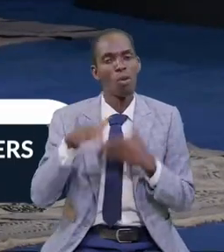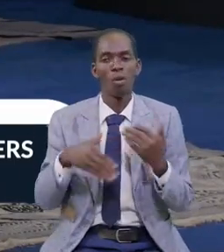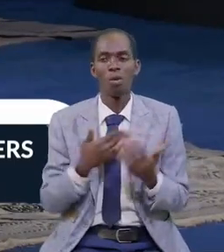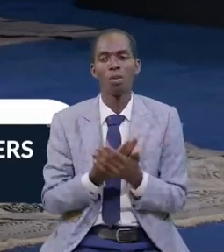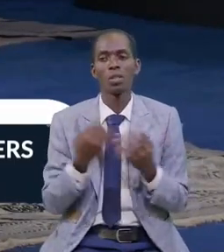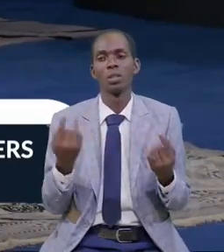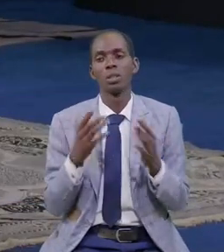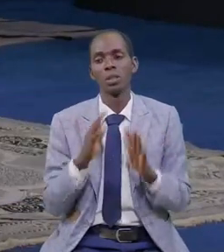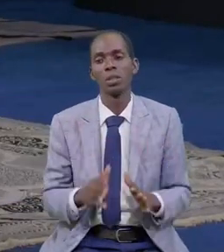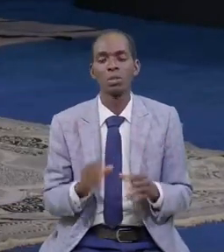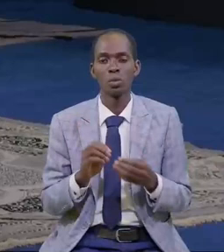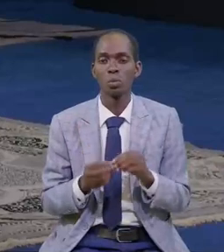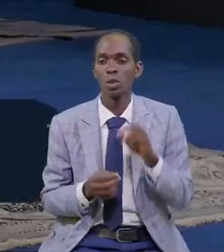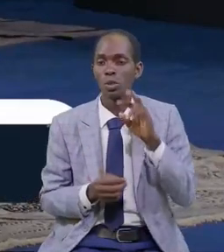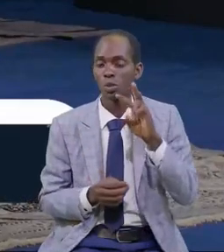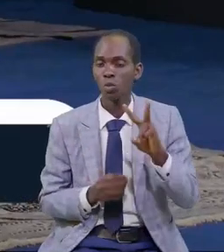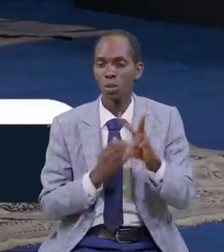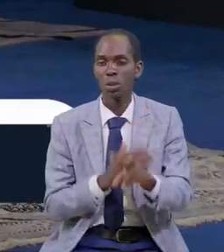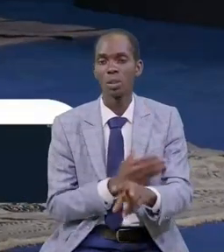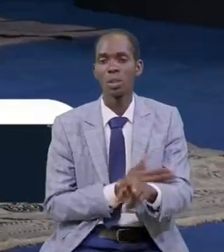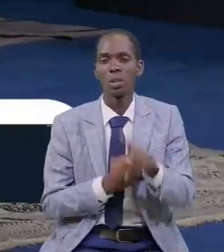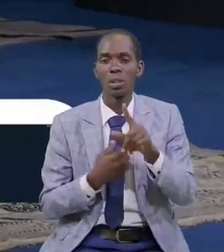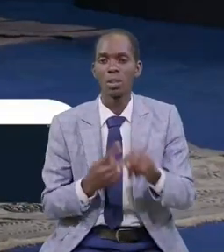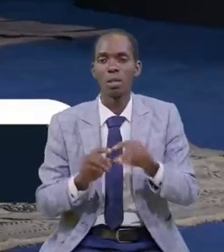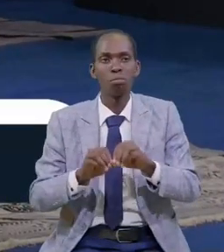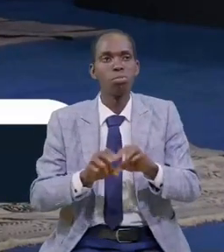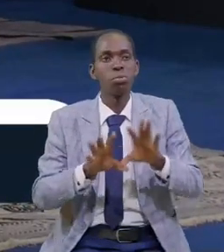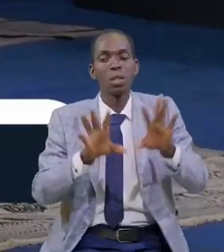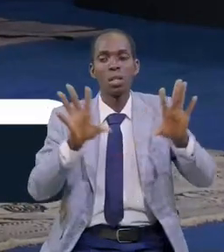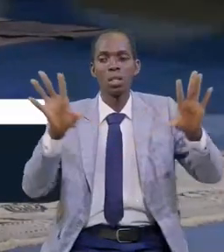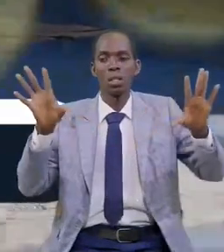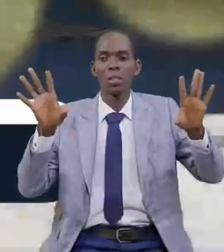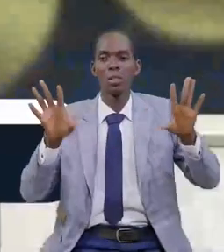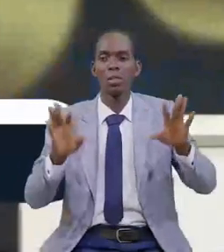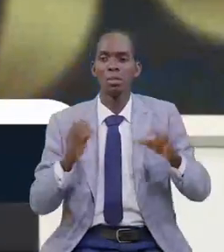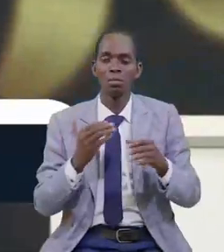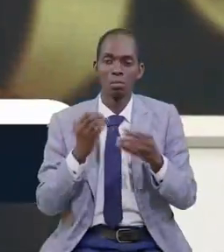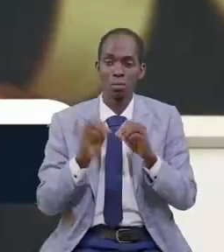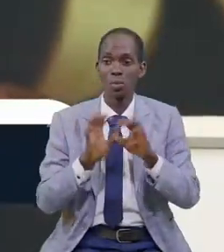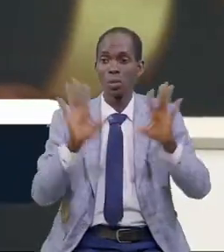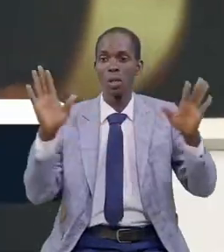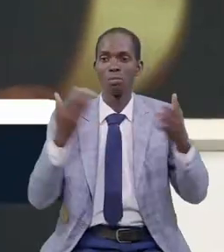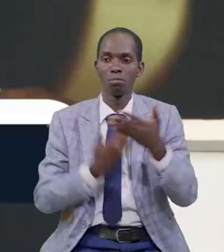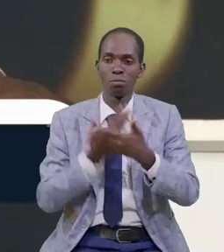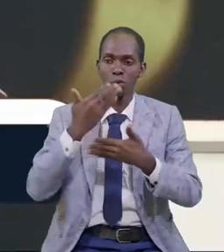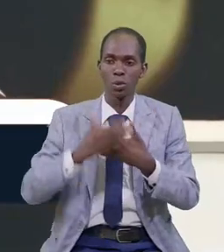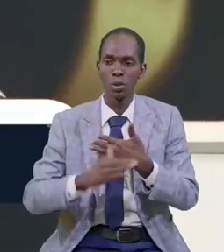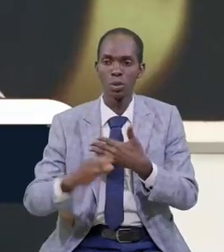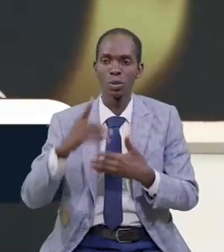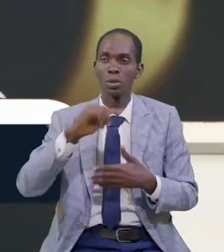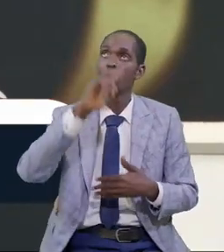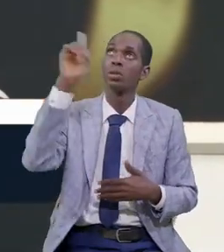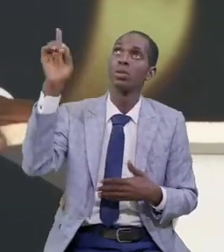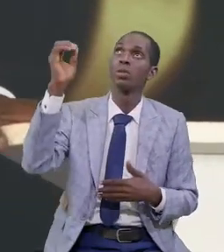pécheurs 2 la lumière qui brille au-delà du soleil et des